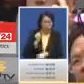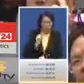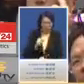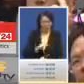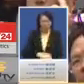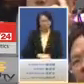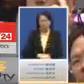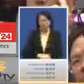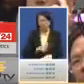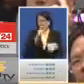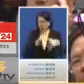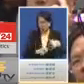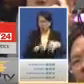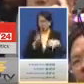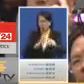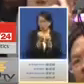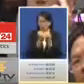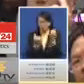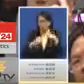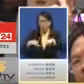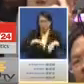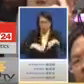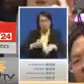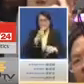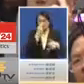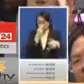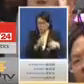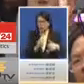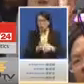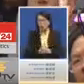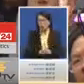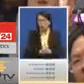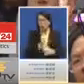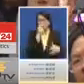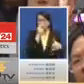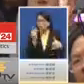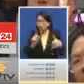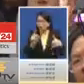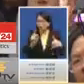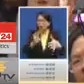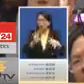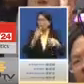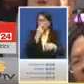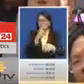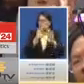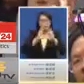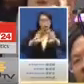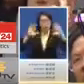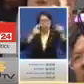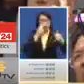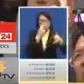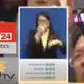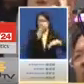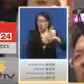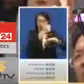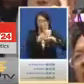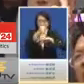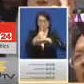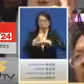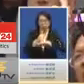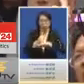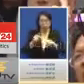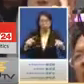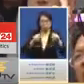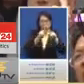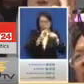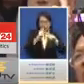นที่นี้ทำมาพิบาลในการบริหารเขาก็ดูอะไรดูไหมครับดูรัฐบาลดูหน้าตารัฐมนตรีนี่แหละ